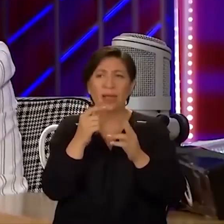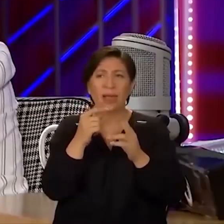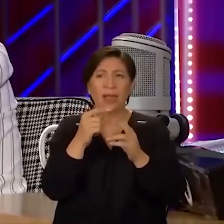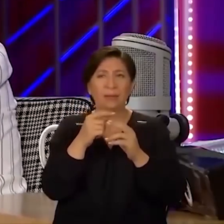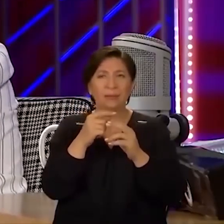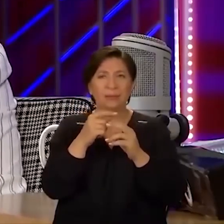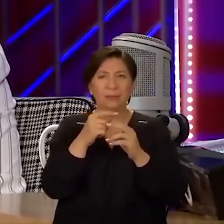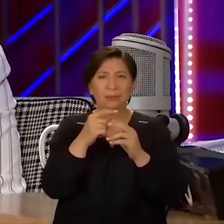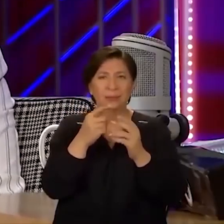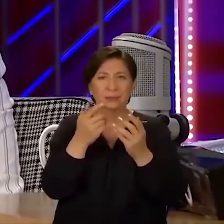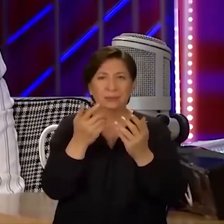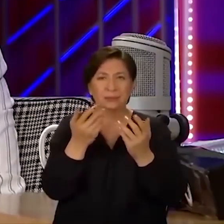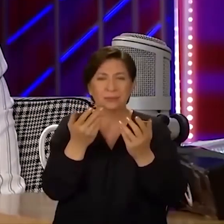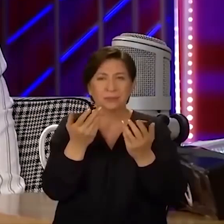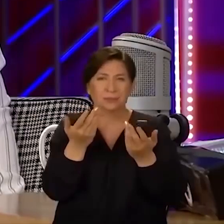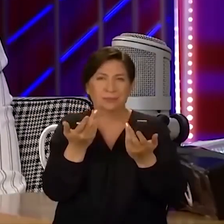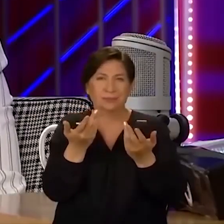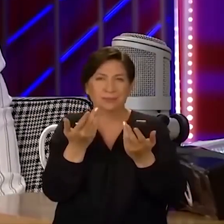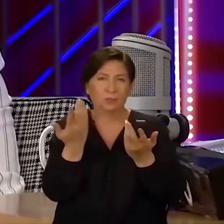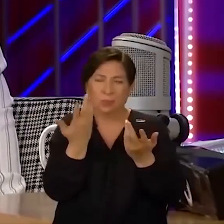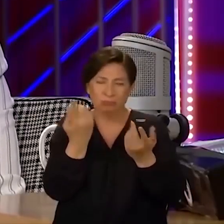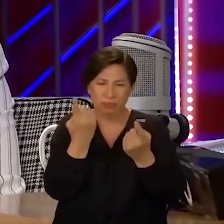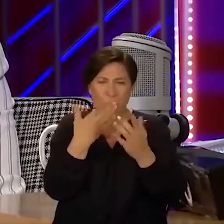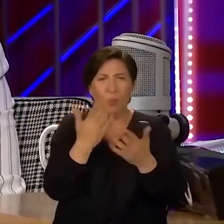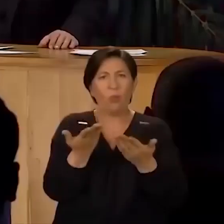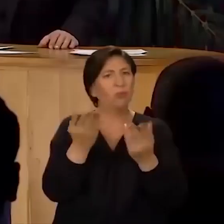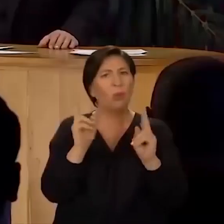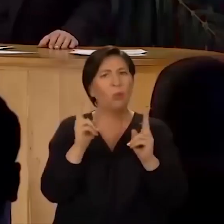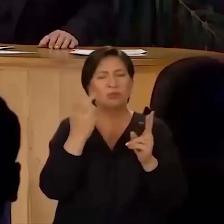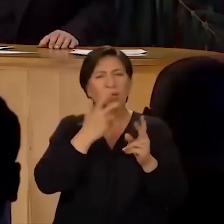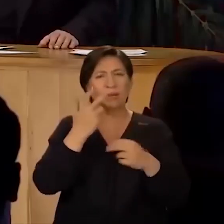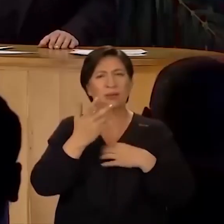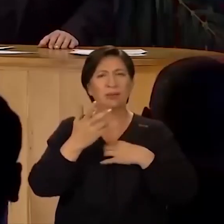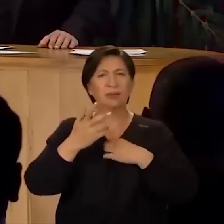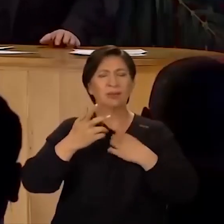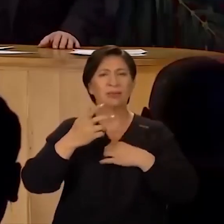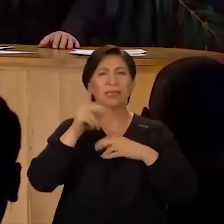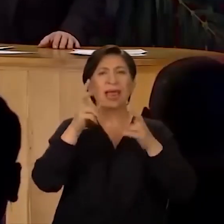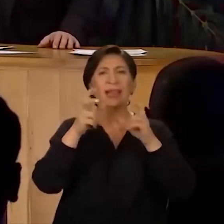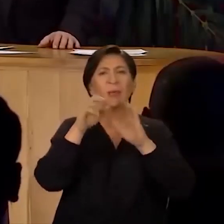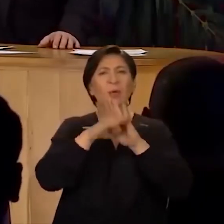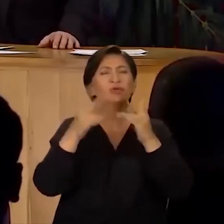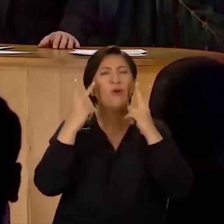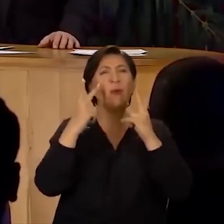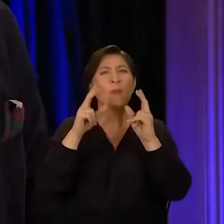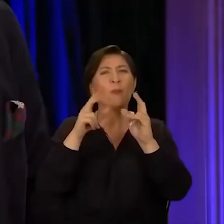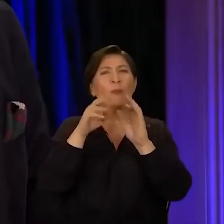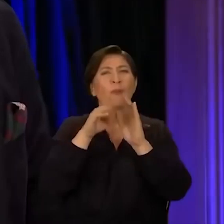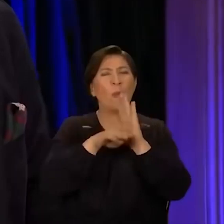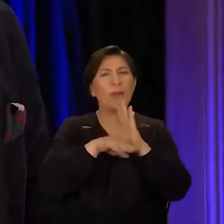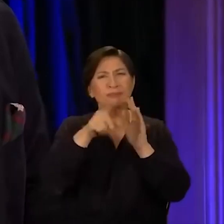Ya anneanne Ya bu ne seksi sence hiç seksi değil abi senin bir radyo programı